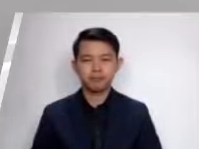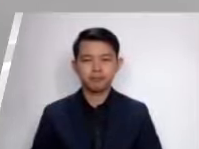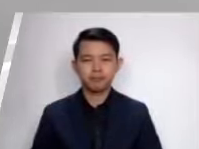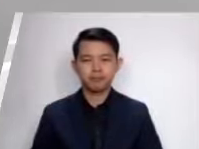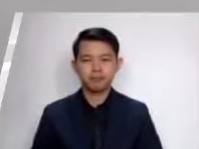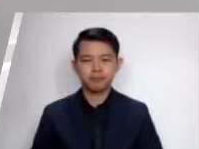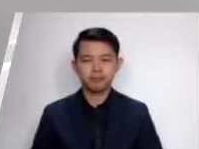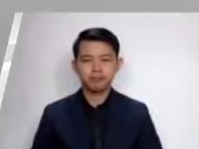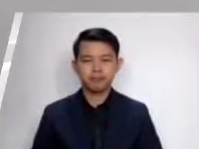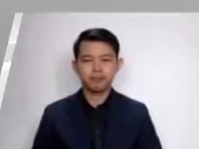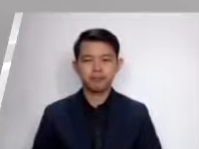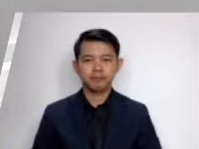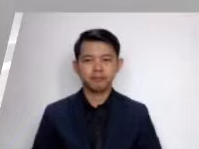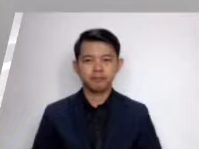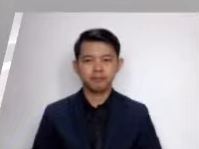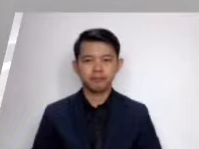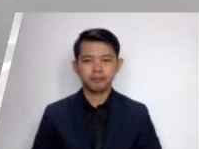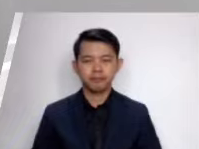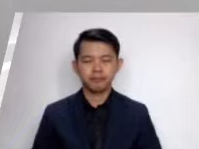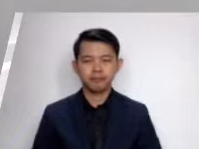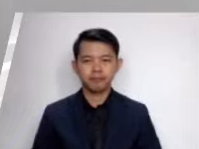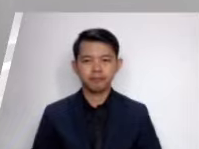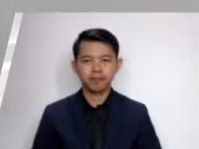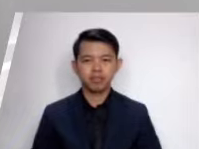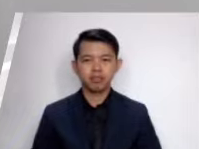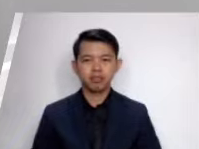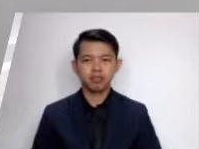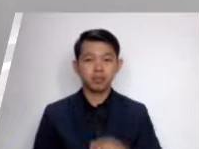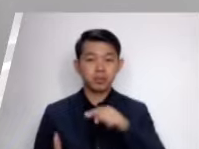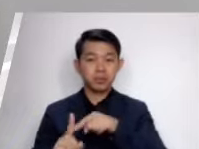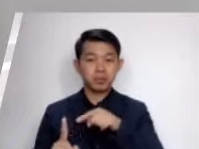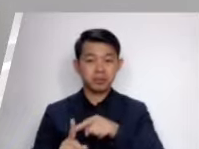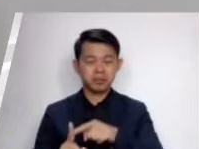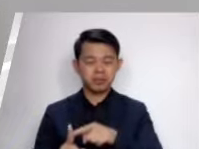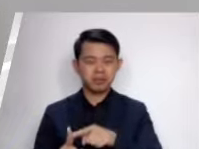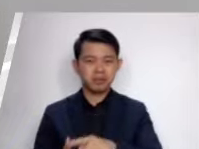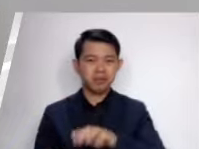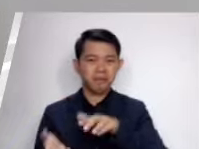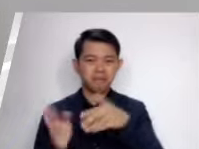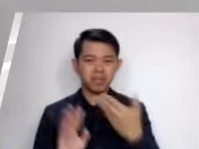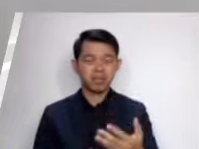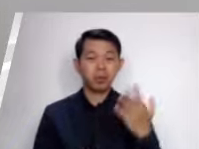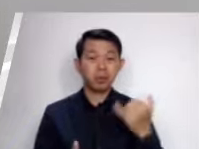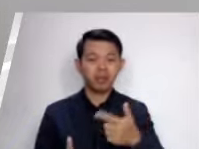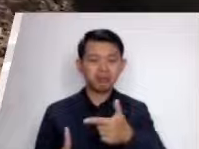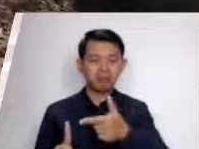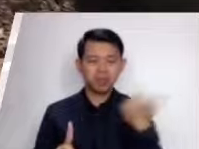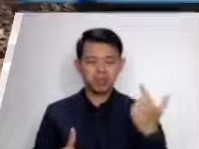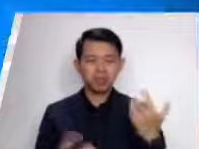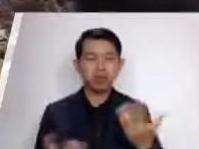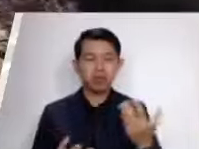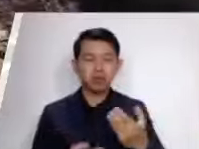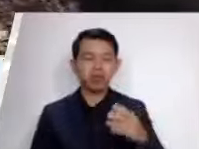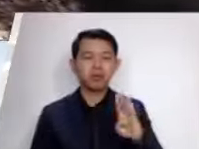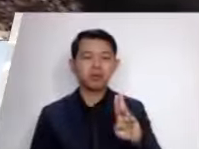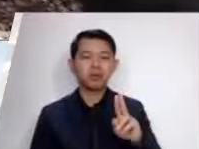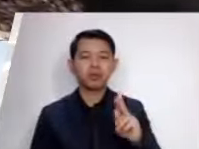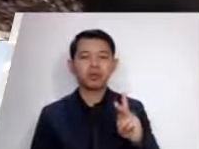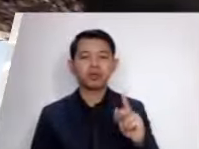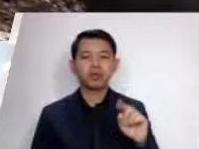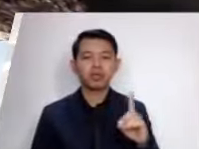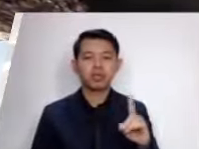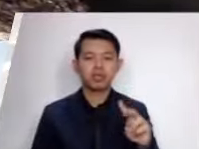Patay ang isang backhoe operator matapos barilin habang nasa trabaho sa Quezon, Bukidnon. Ayon sa mga saksi, isang lalaki